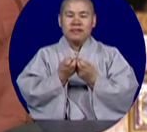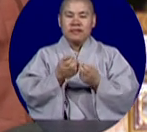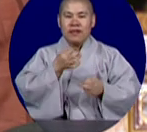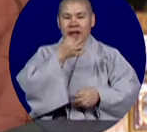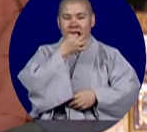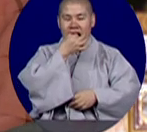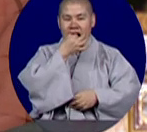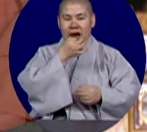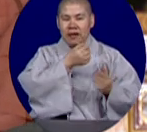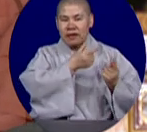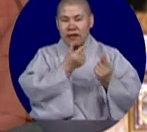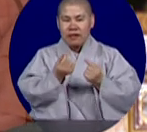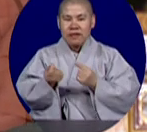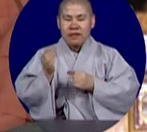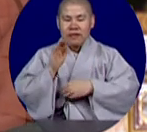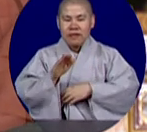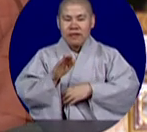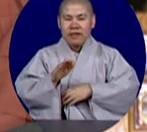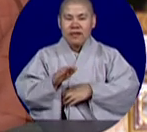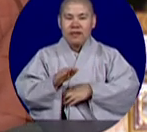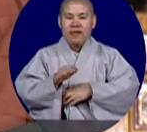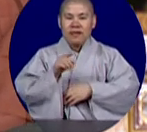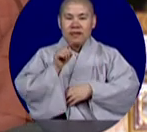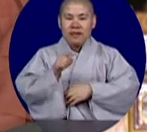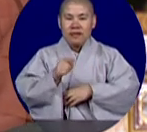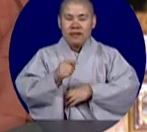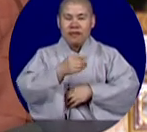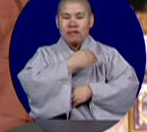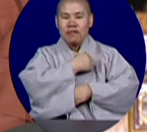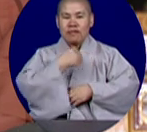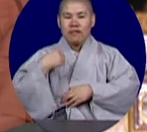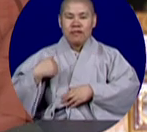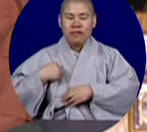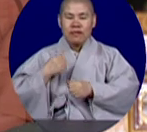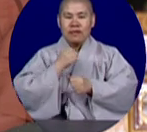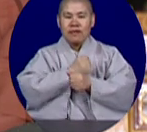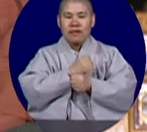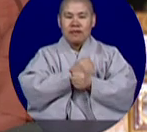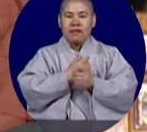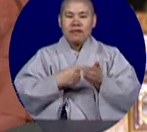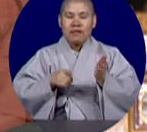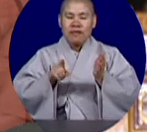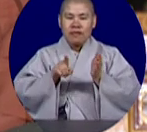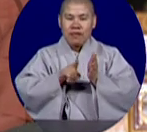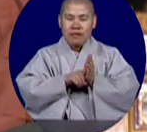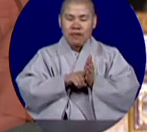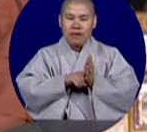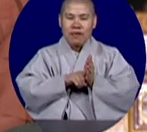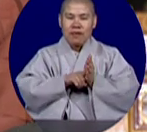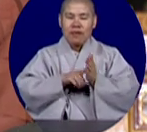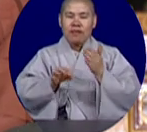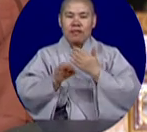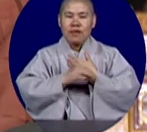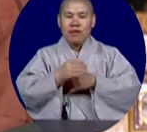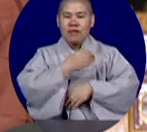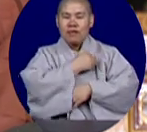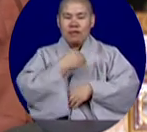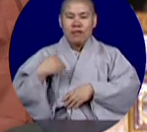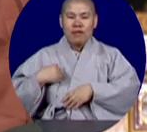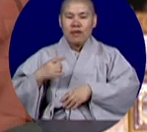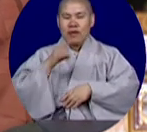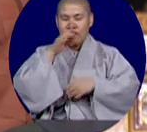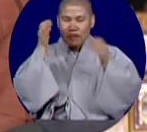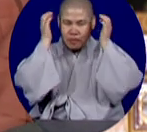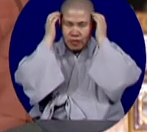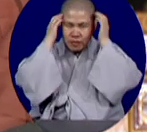욕망은 다 똑같이 있는데 이걸 충족시키려고 하면 충족도 안 되고 고통만 따르는데